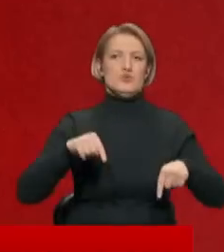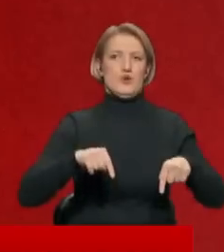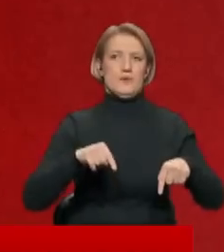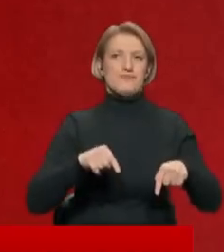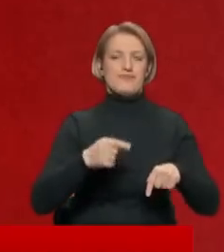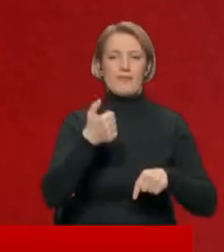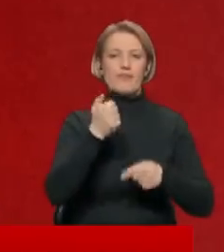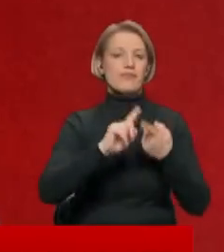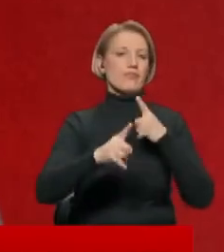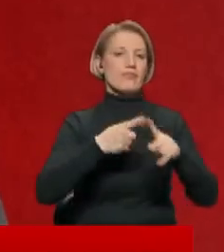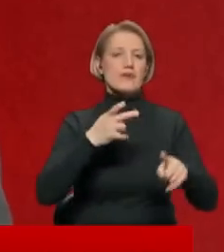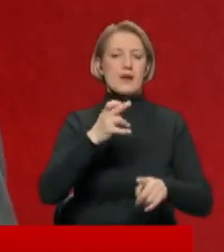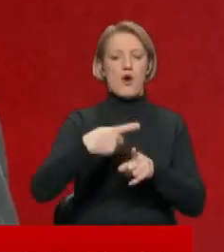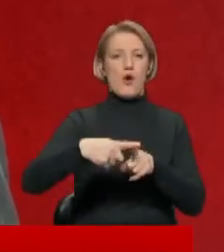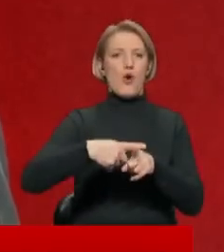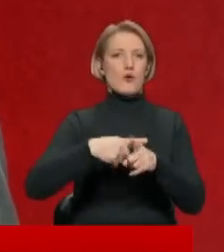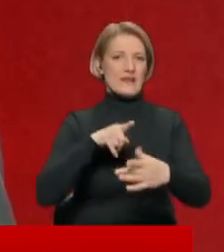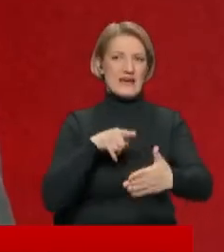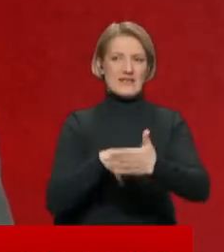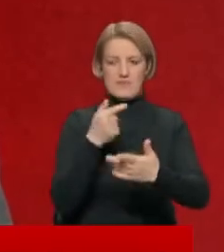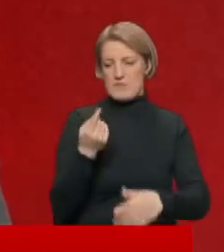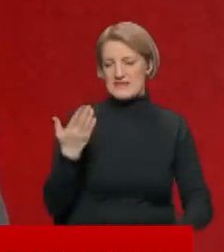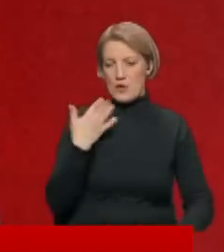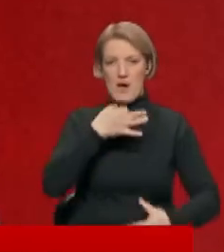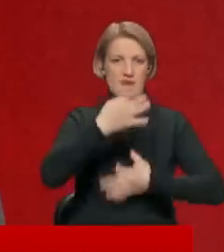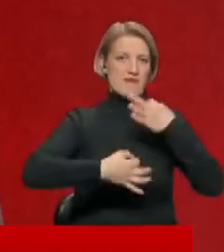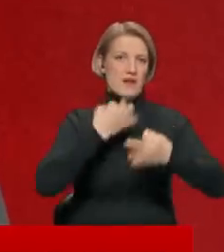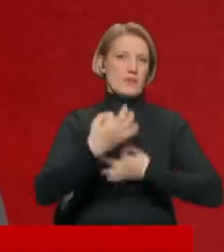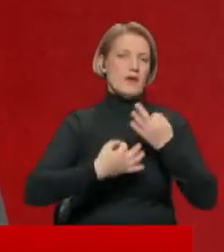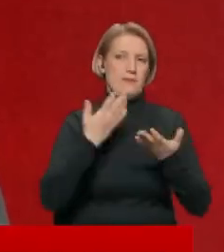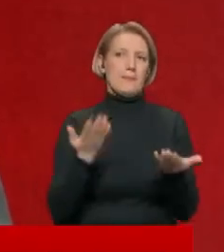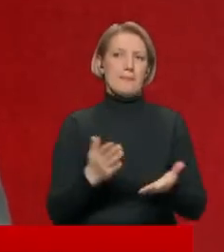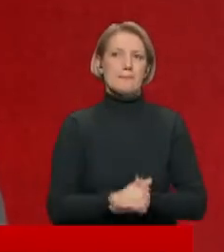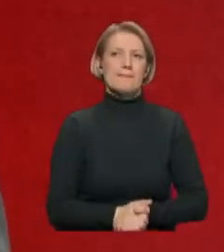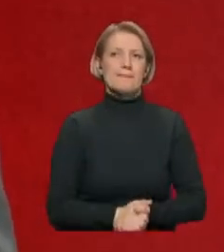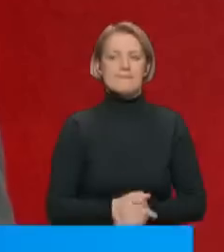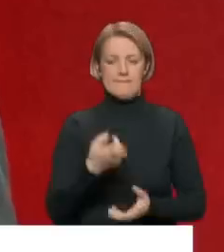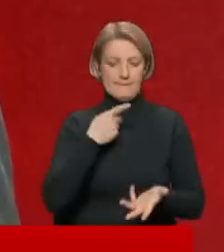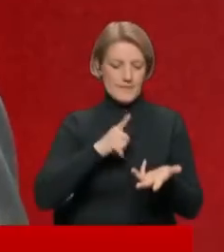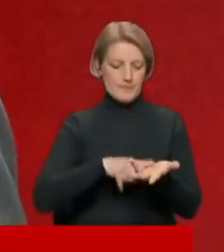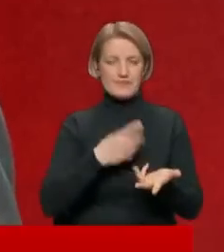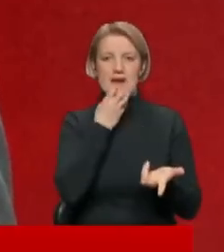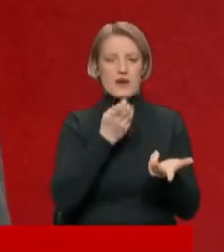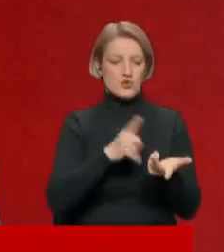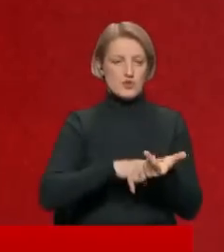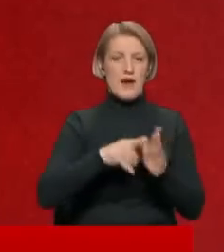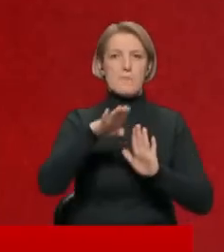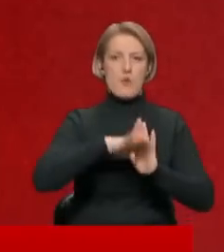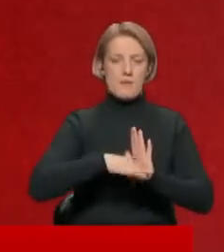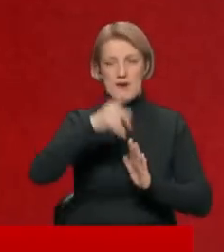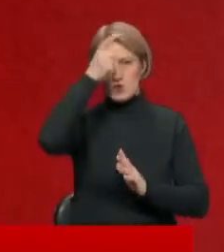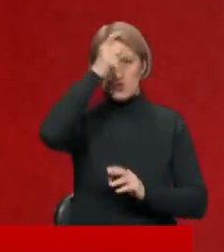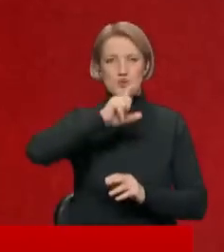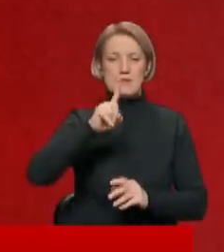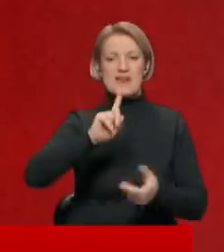alt Siyasi partinin ortak hedefi biraz evvelde ifade ettim Çok adayıyla kadro suyuyla programıyla